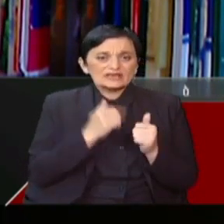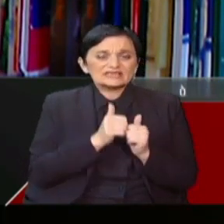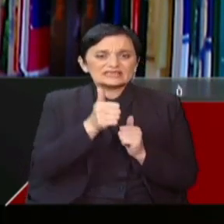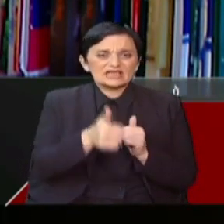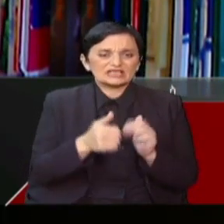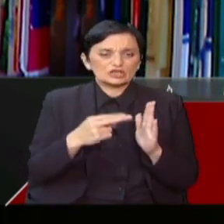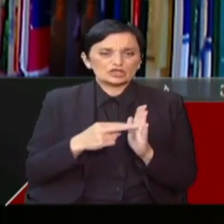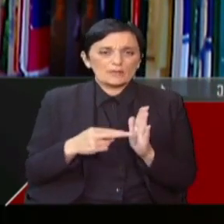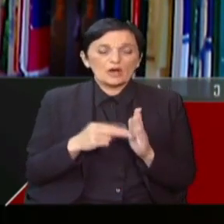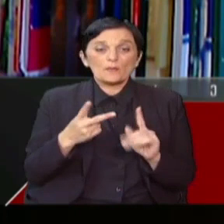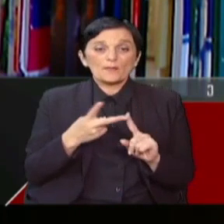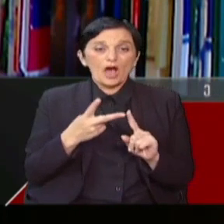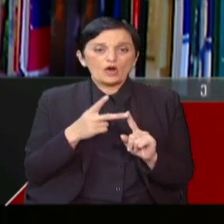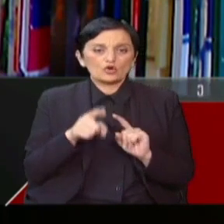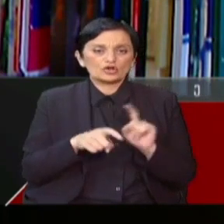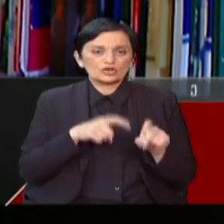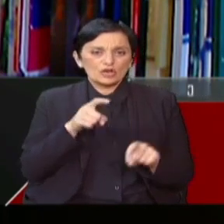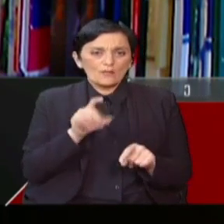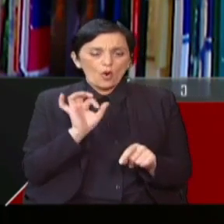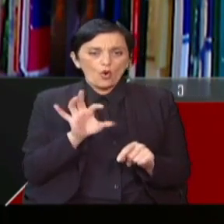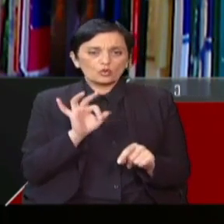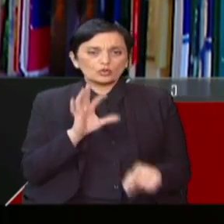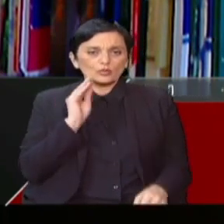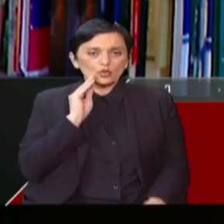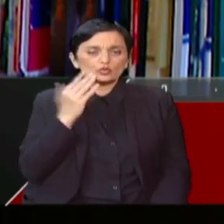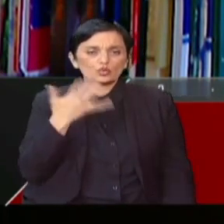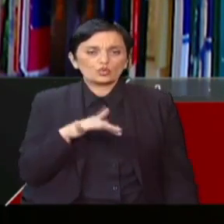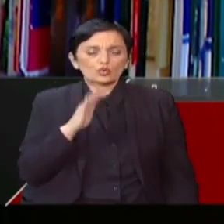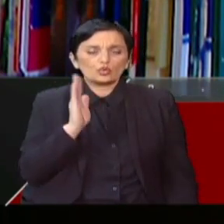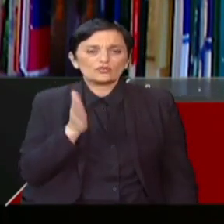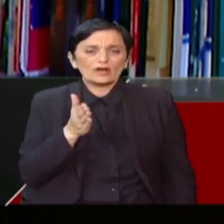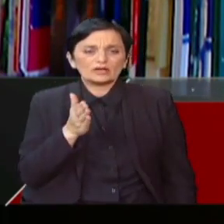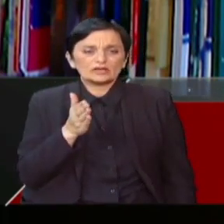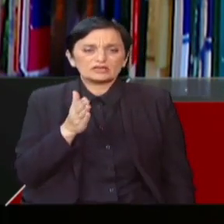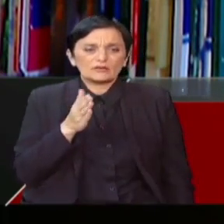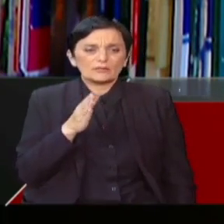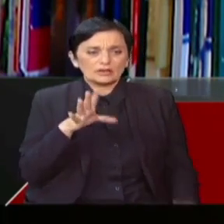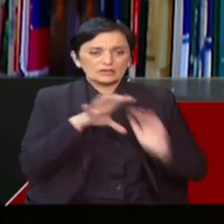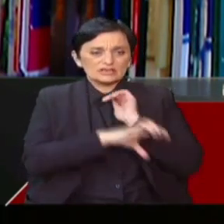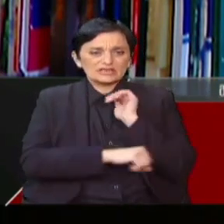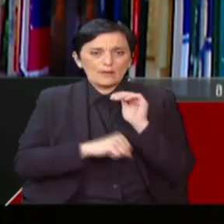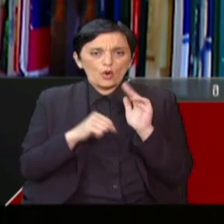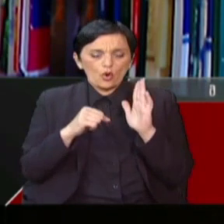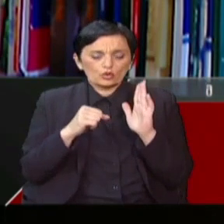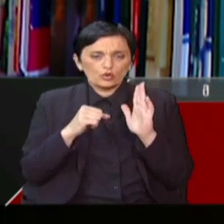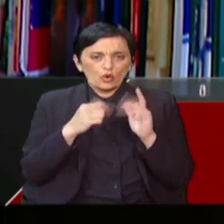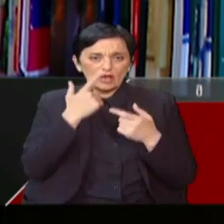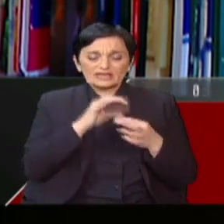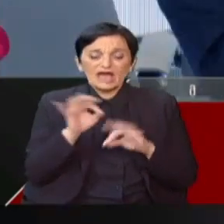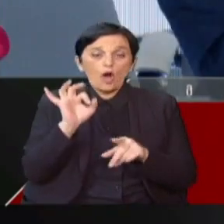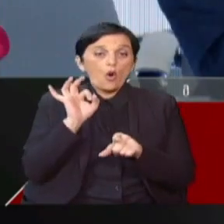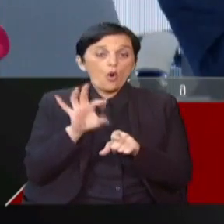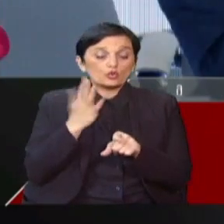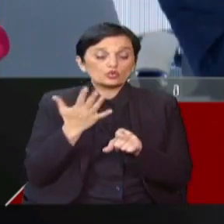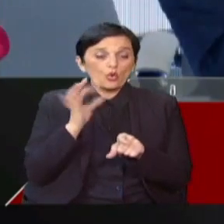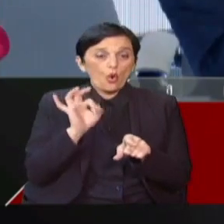წინასწარი შეფასებით. მეორე ნაბიჯი არის ოქტომბერი, როდესაც უკვე იქნება საბოლოო დეტალური შეფასება. ოქტომბრამდე თუ